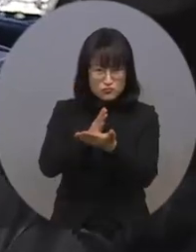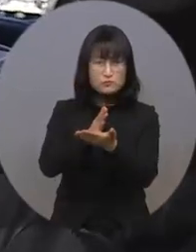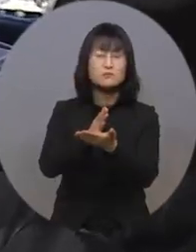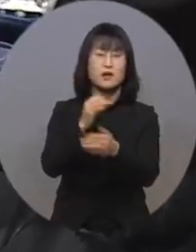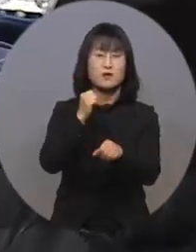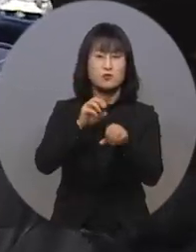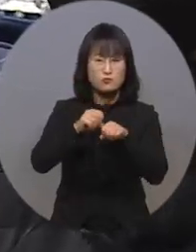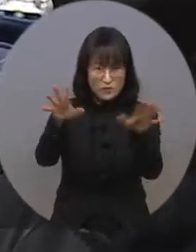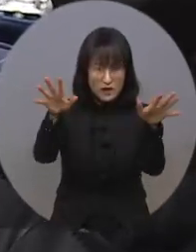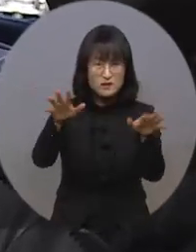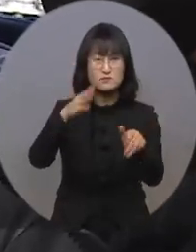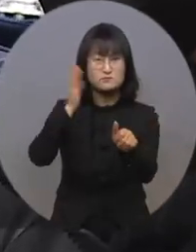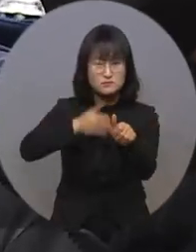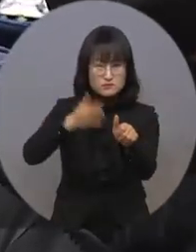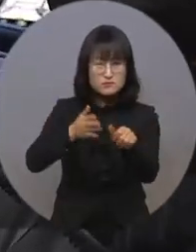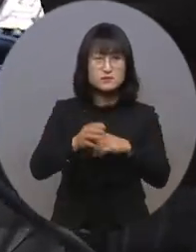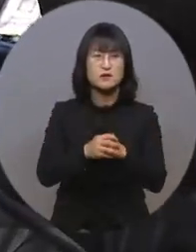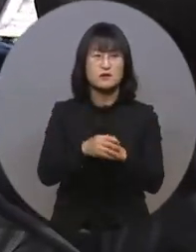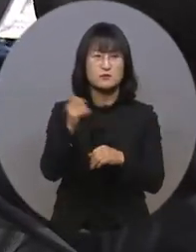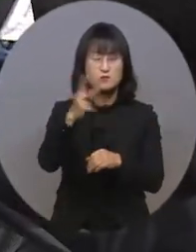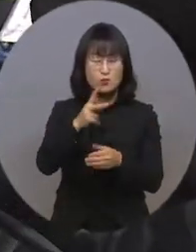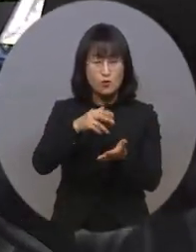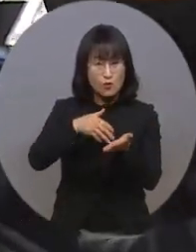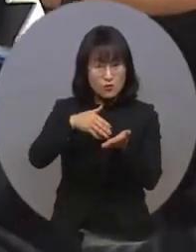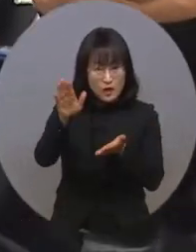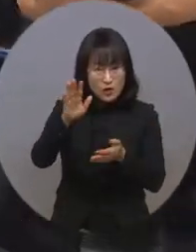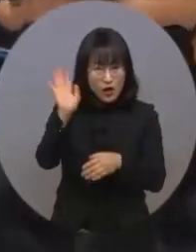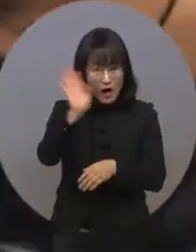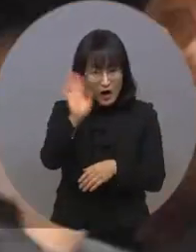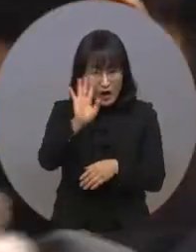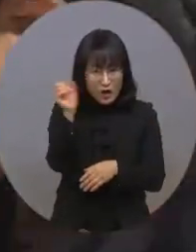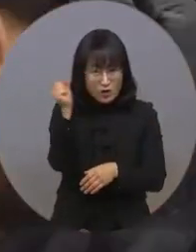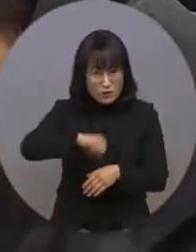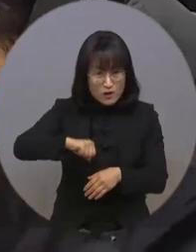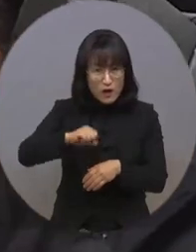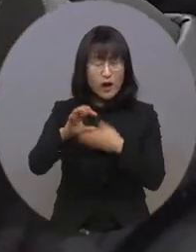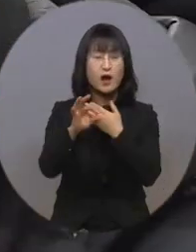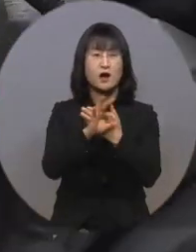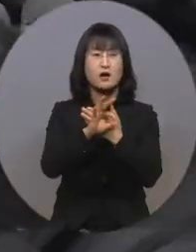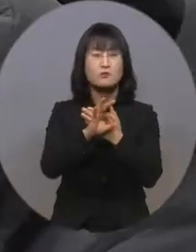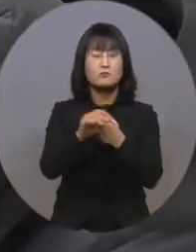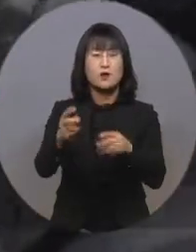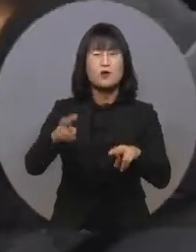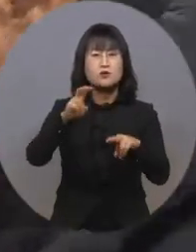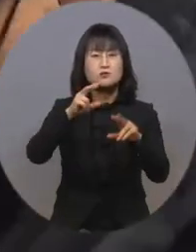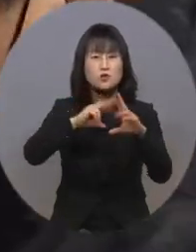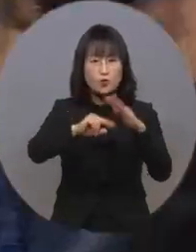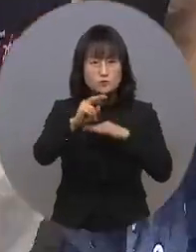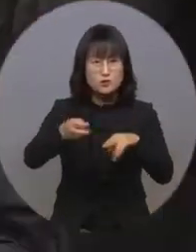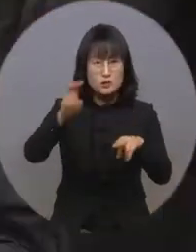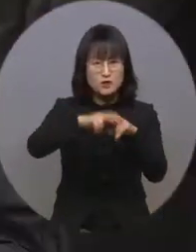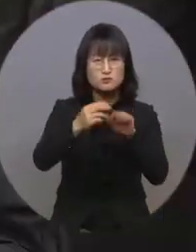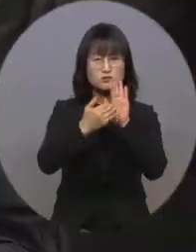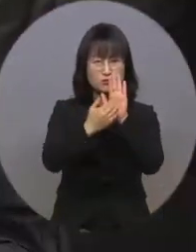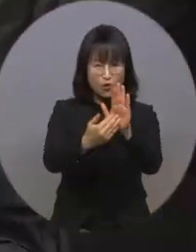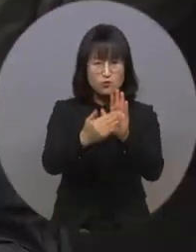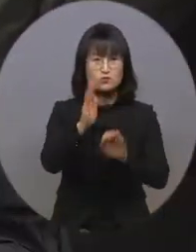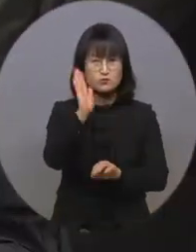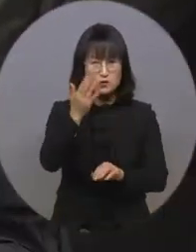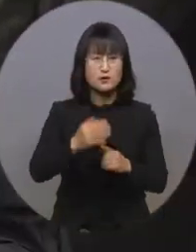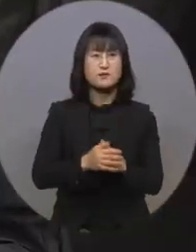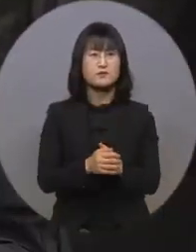바랍니다. 아울러 퇴거 부름시에는 공사는 부득이 열차 탑승을 거부할 수 있음을 알려드립니다.